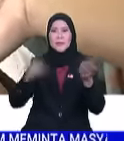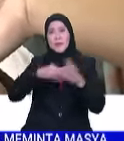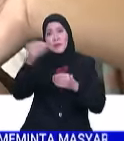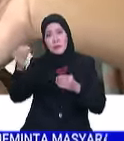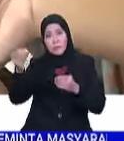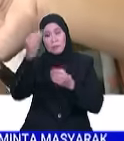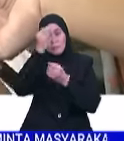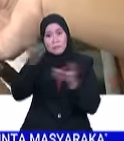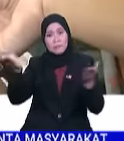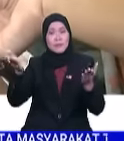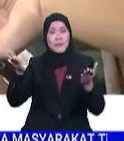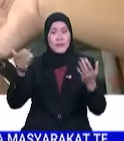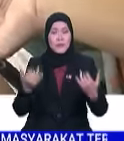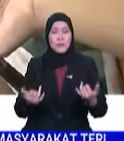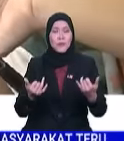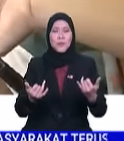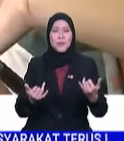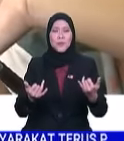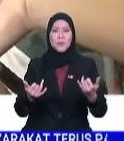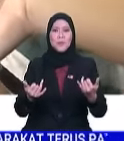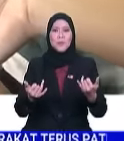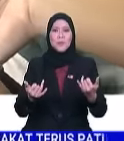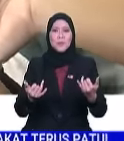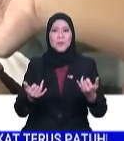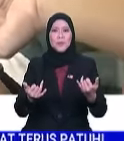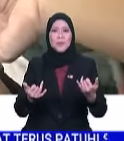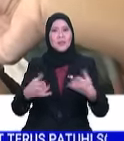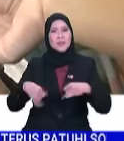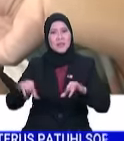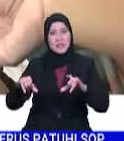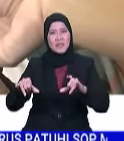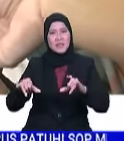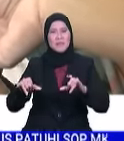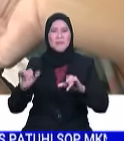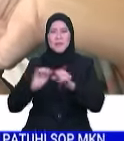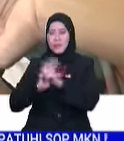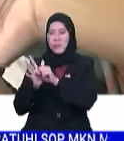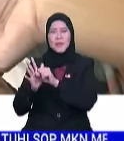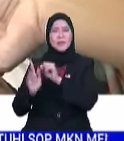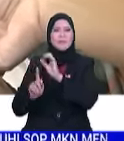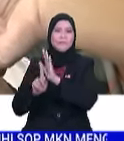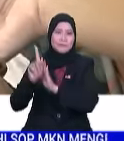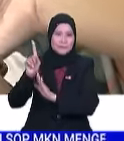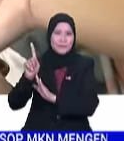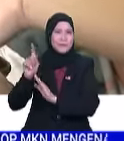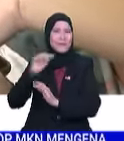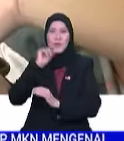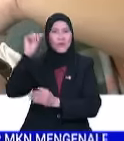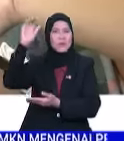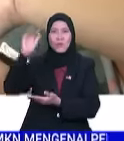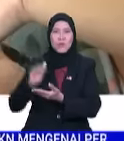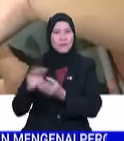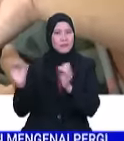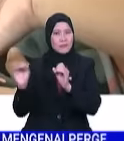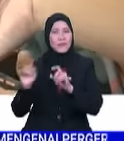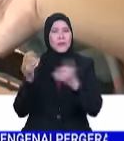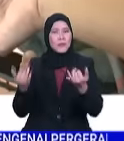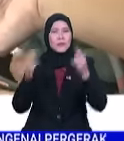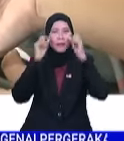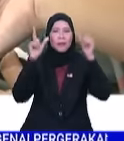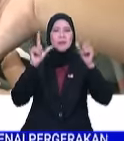bahawa ketika ini pandemik ini adalah masih lagi di peringkat yang tinggi ya, bukannya makin menurun. Jadi kerana kesedaran masyarakat